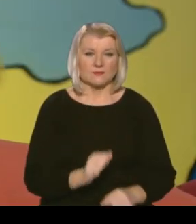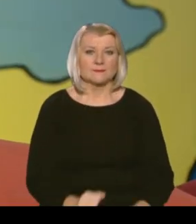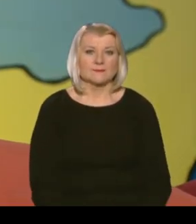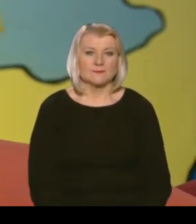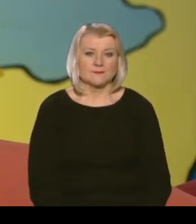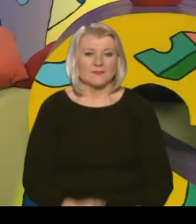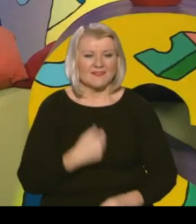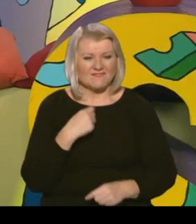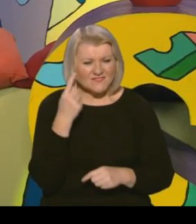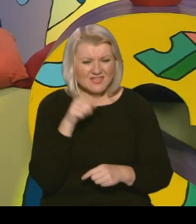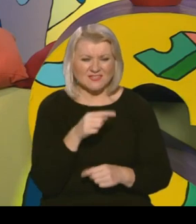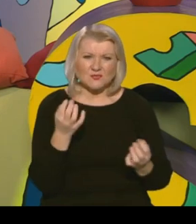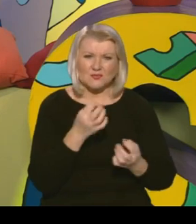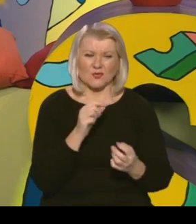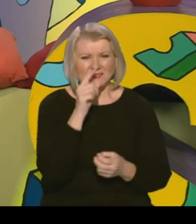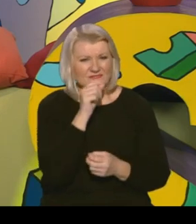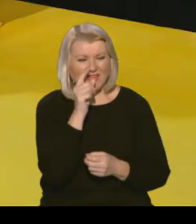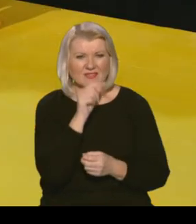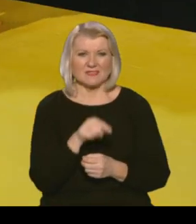Co to bude, Michale? Takhle,